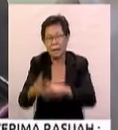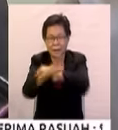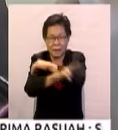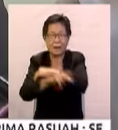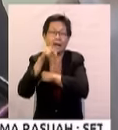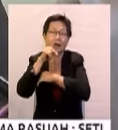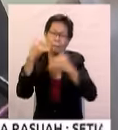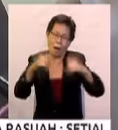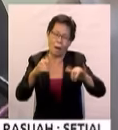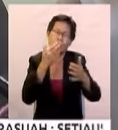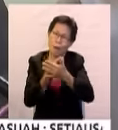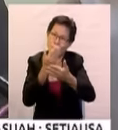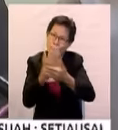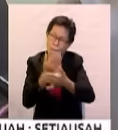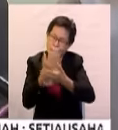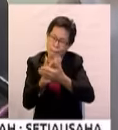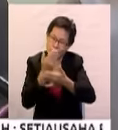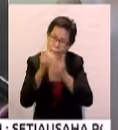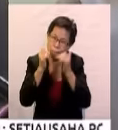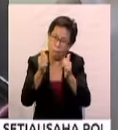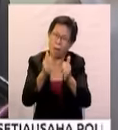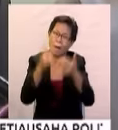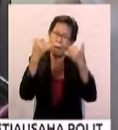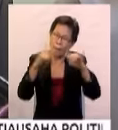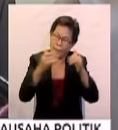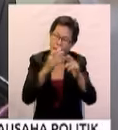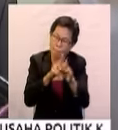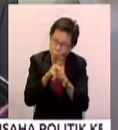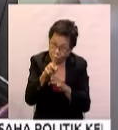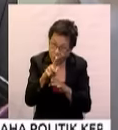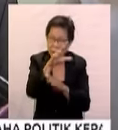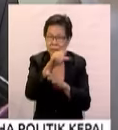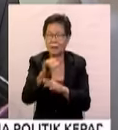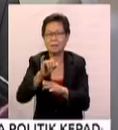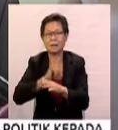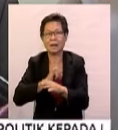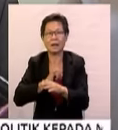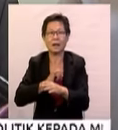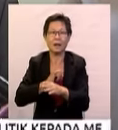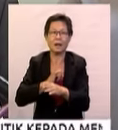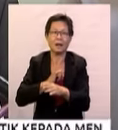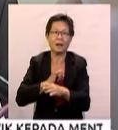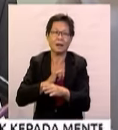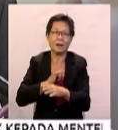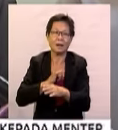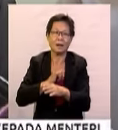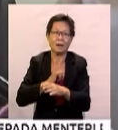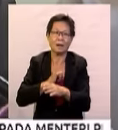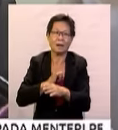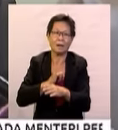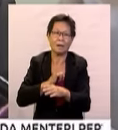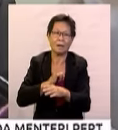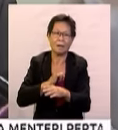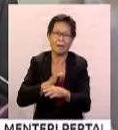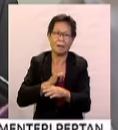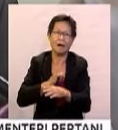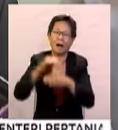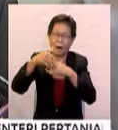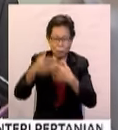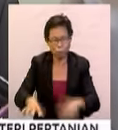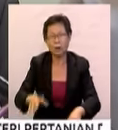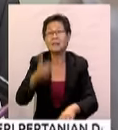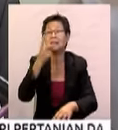beraksi dengan baik, beraksi dengan profesional, dan saya baru-baru ini ada dinner selepas JDT itu dengan mereka, dan saya